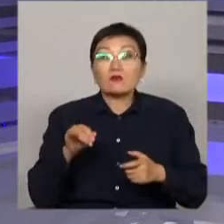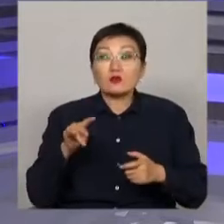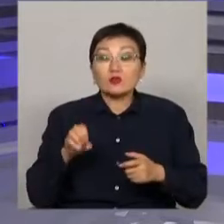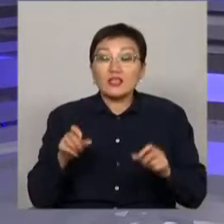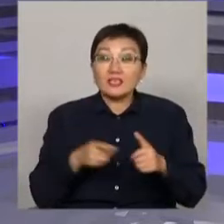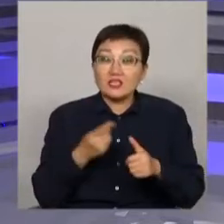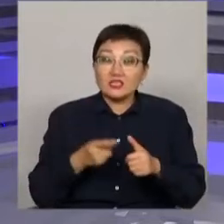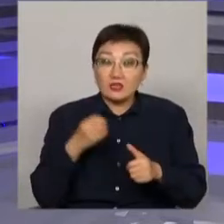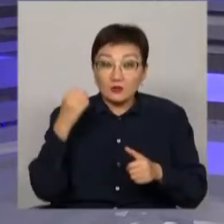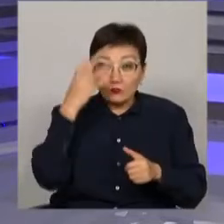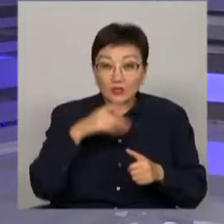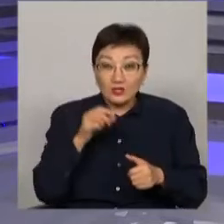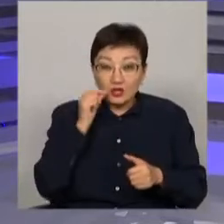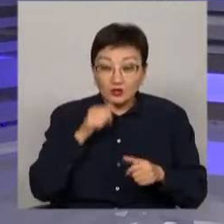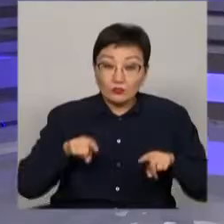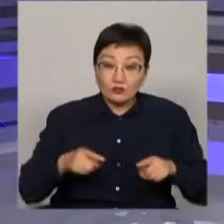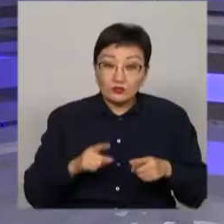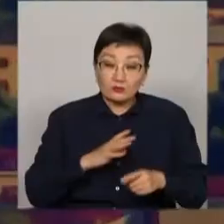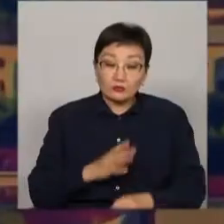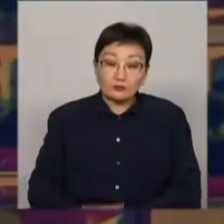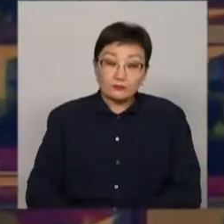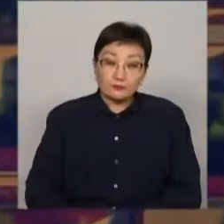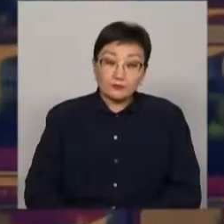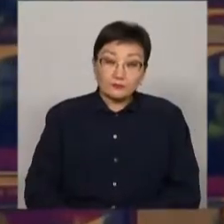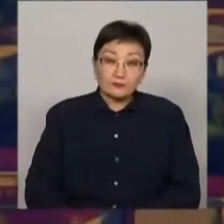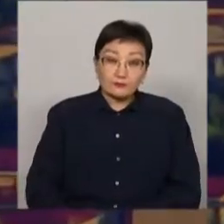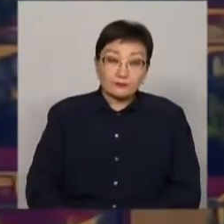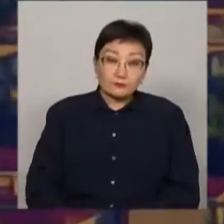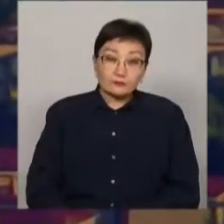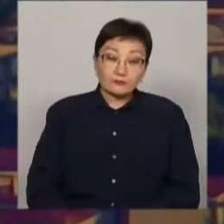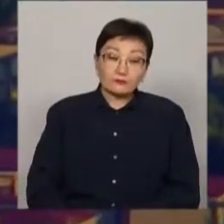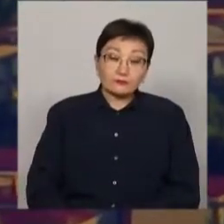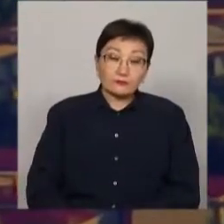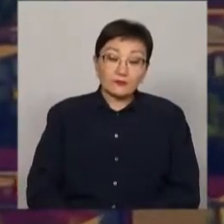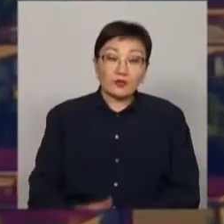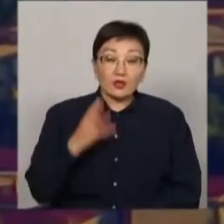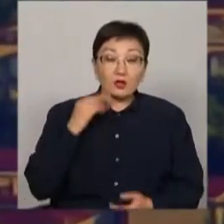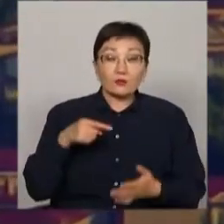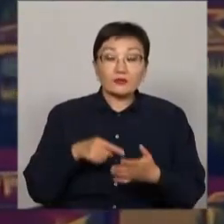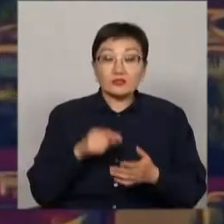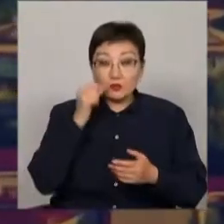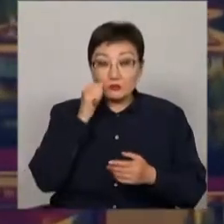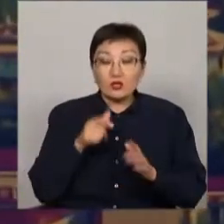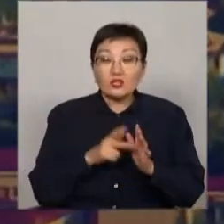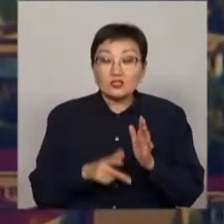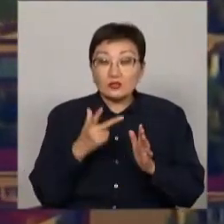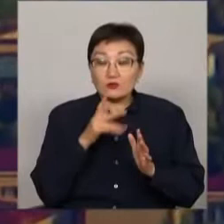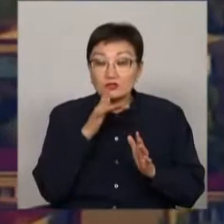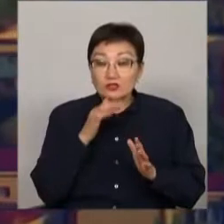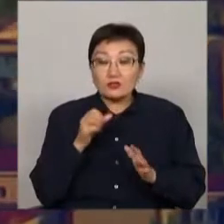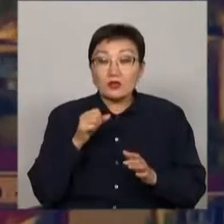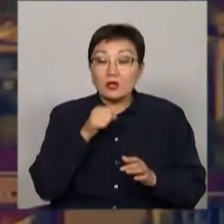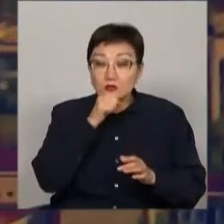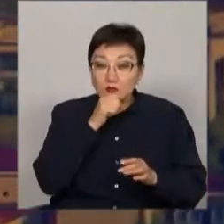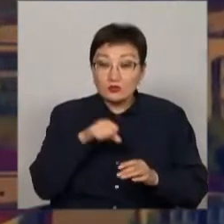есімді Нигерия азаматы ұсталған болатын. Алматыда ер адам 83 жастағы қарияны